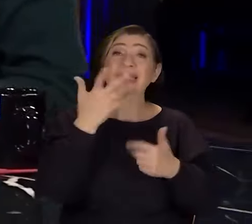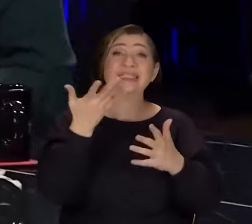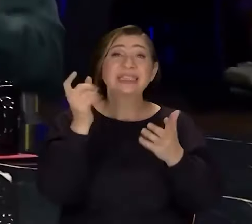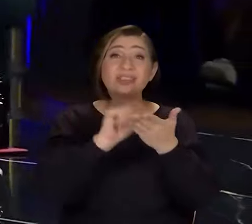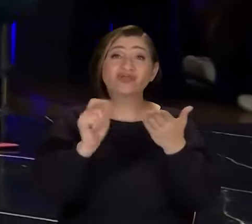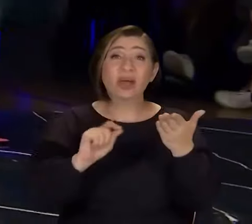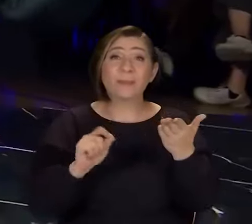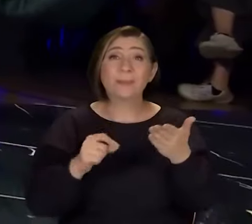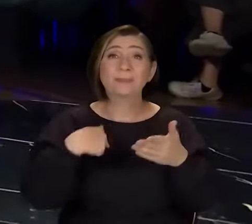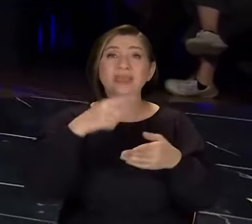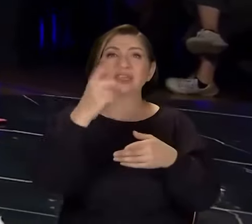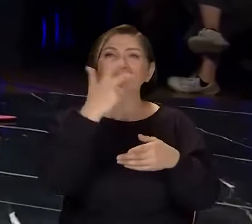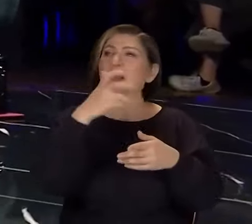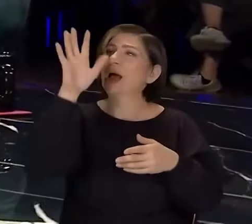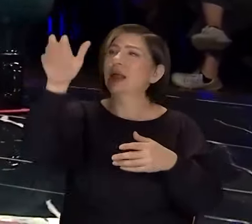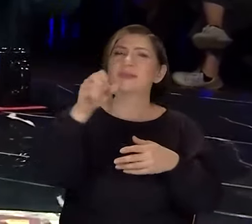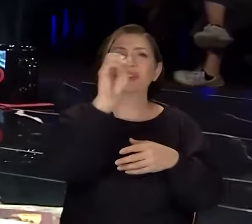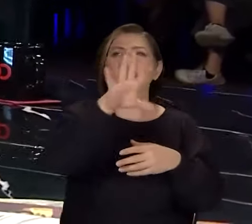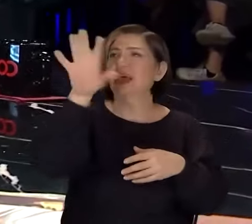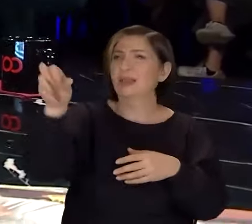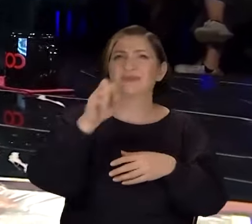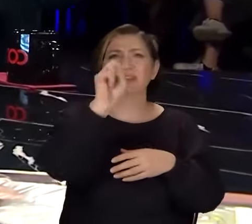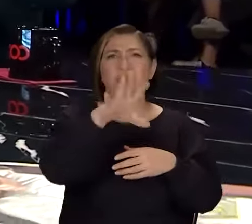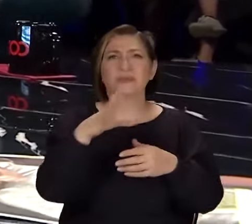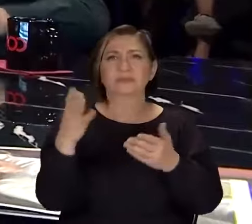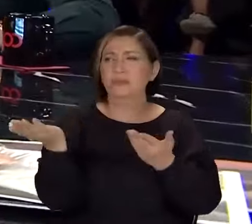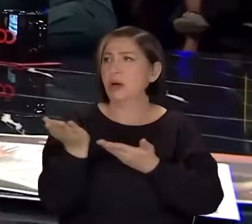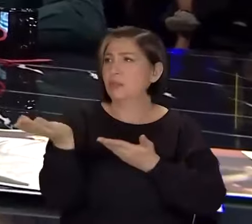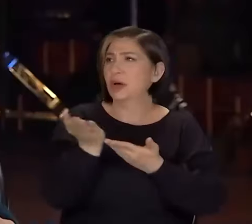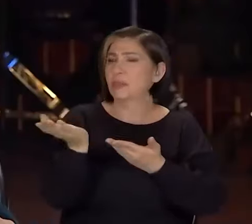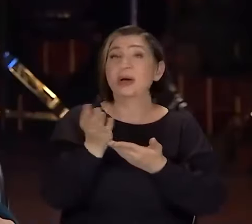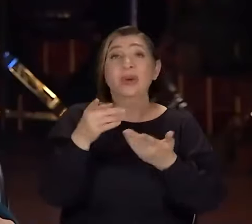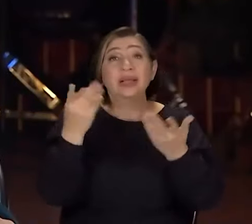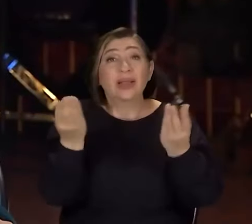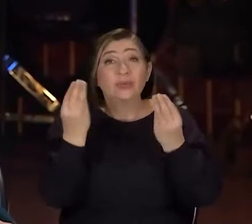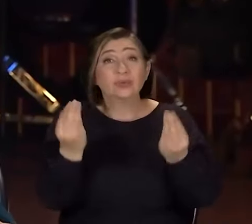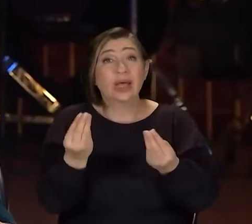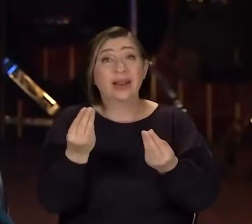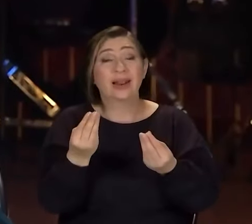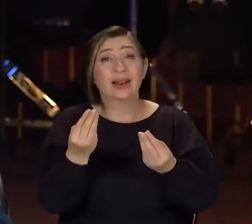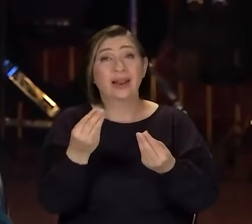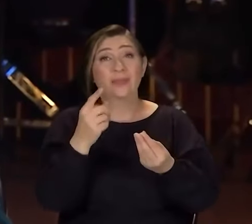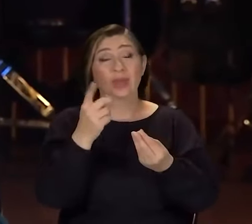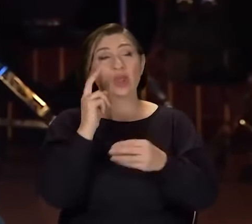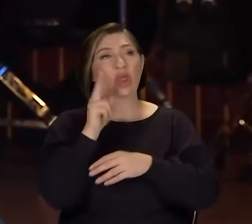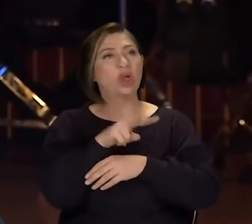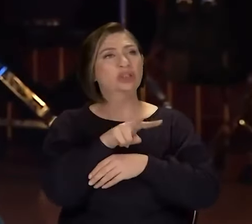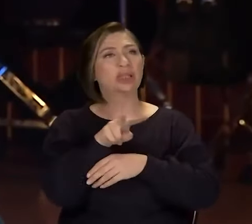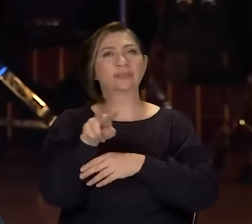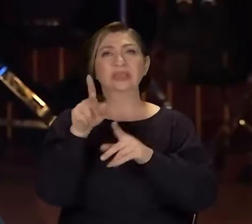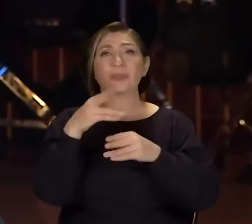nasıl yapacağım? Biz sana şarkıları vereceğiz. Evet. Şarkılar takır takır ama geliyor. Ama ne kadar güzel. Şu anda bunu böyle bir gözlemci